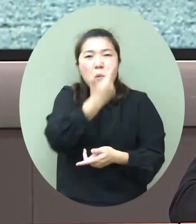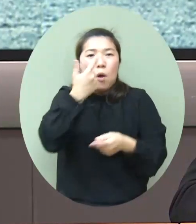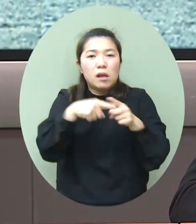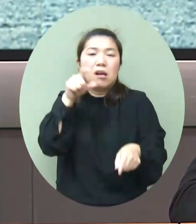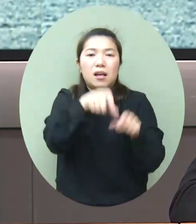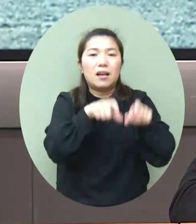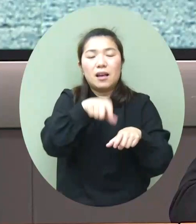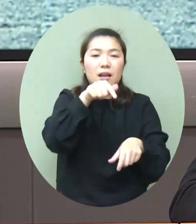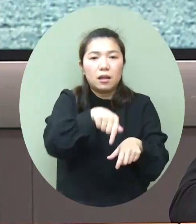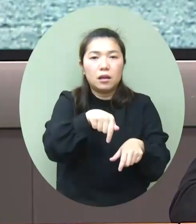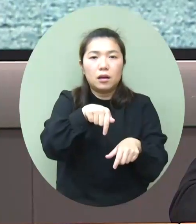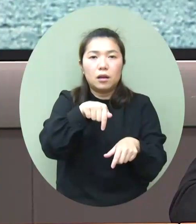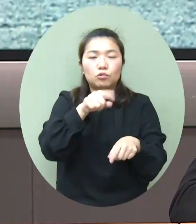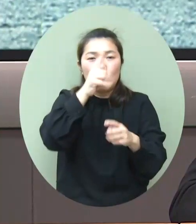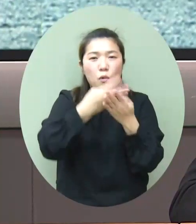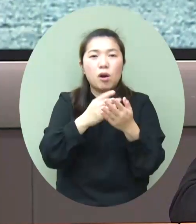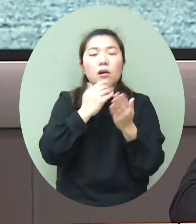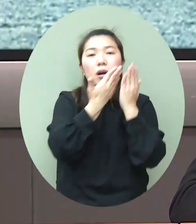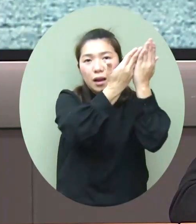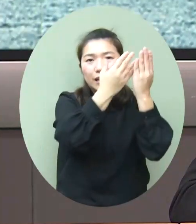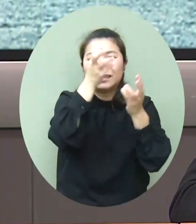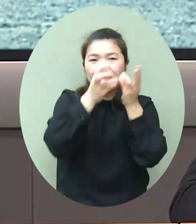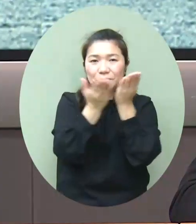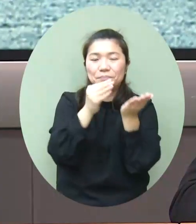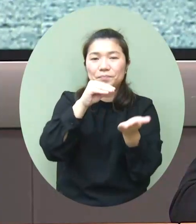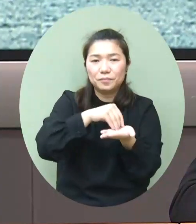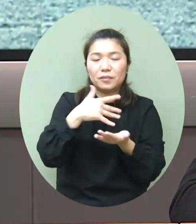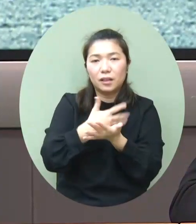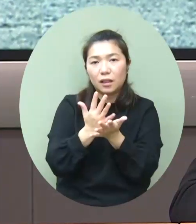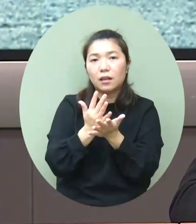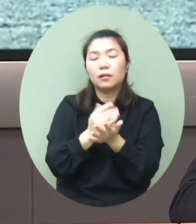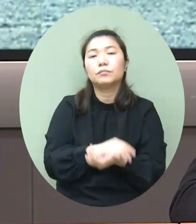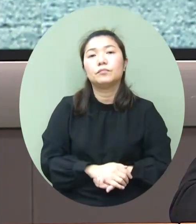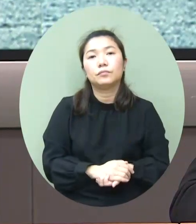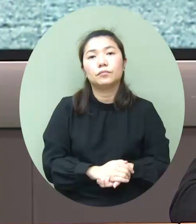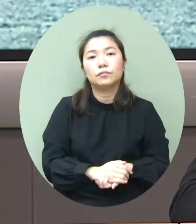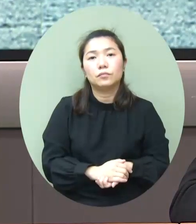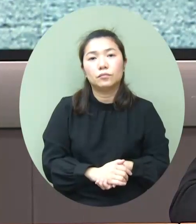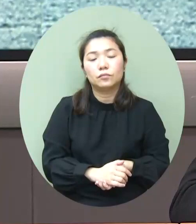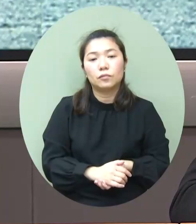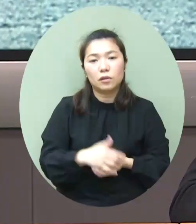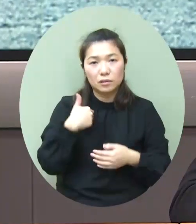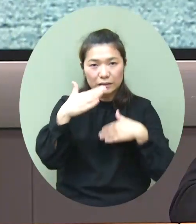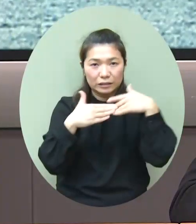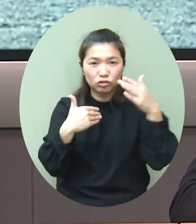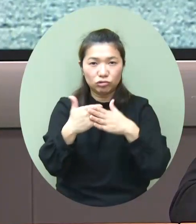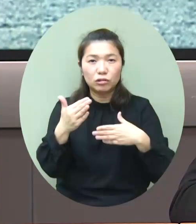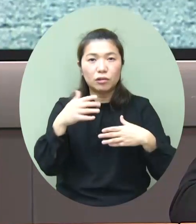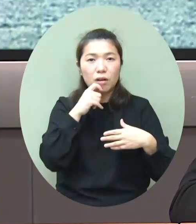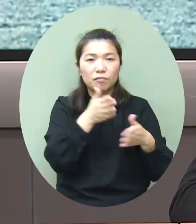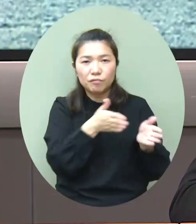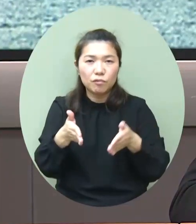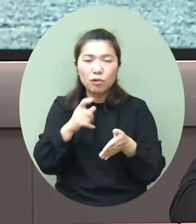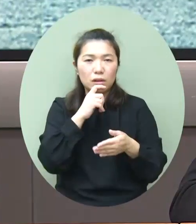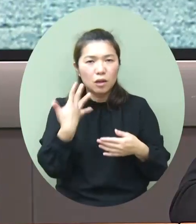候，会有大量市民透过这个网站跟我们呈报个人资料。我们在技术层